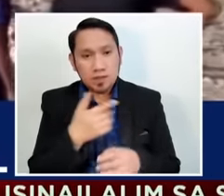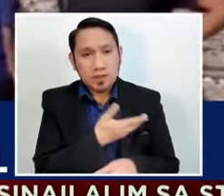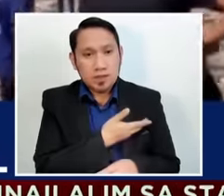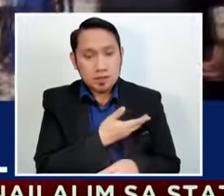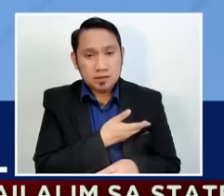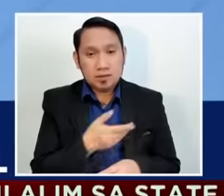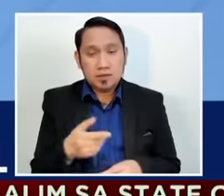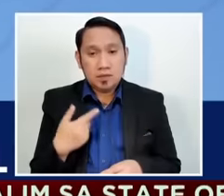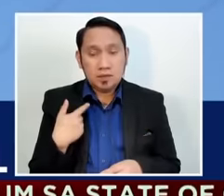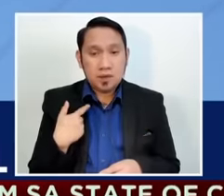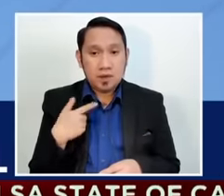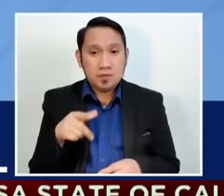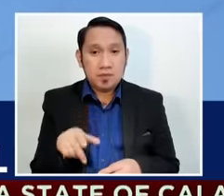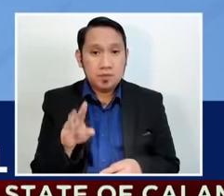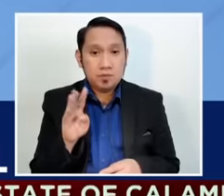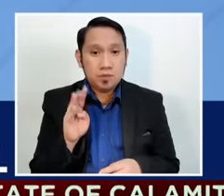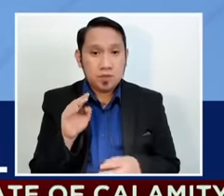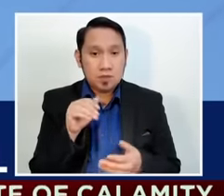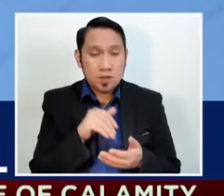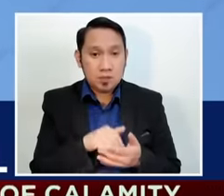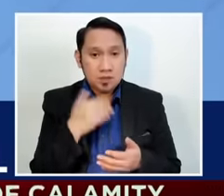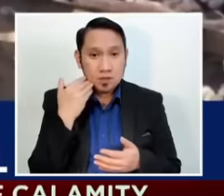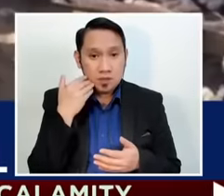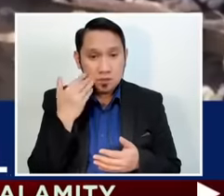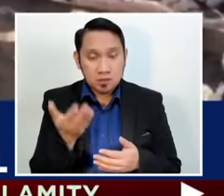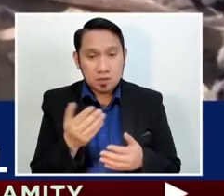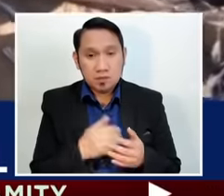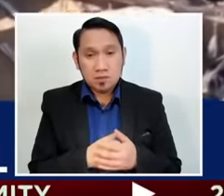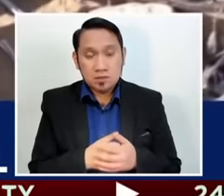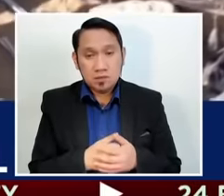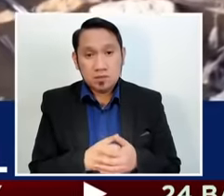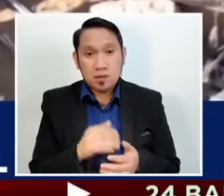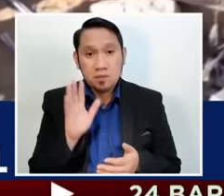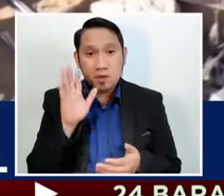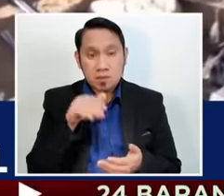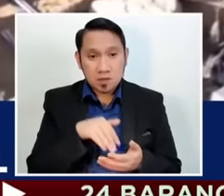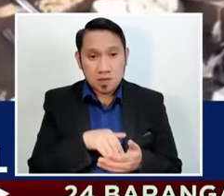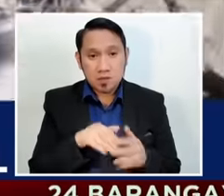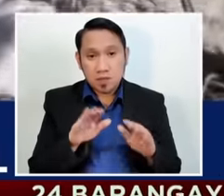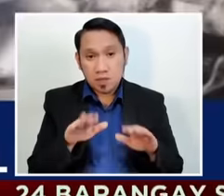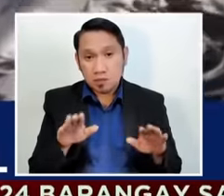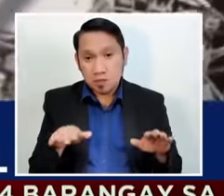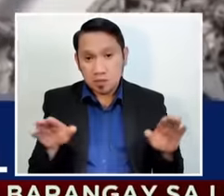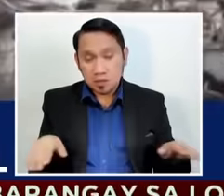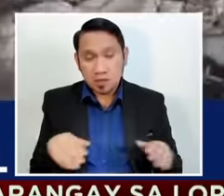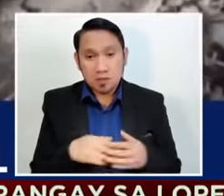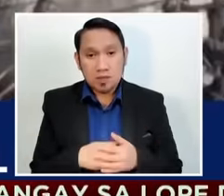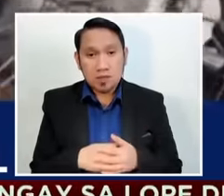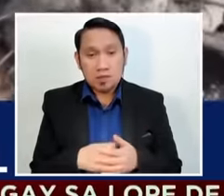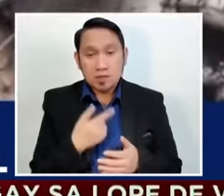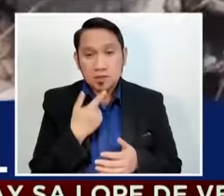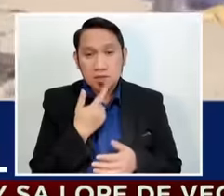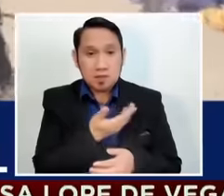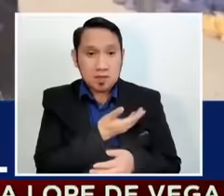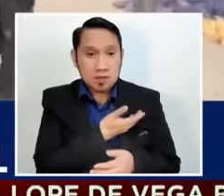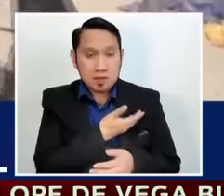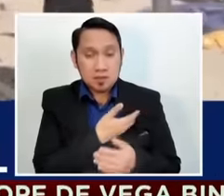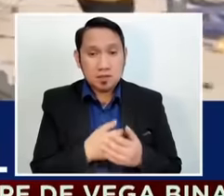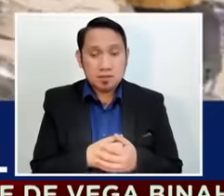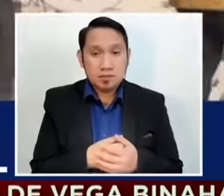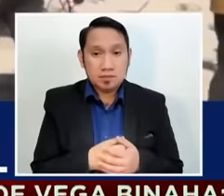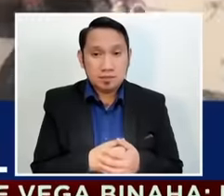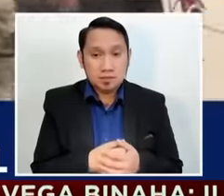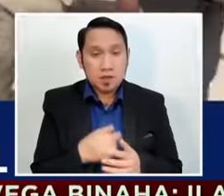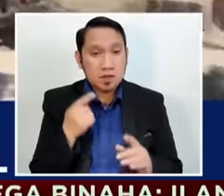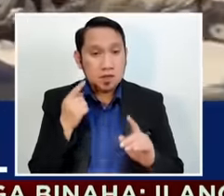mahigit 14,000, kung saan mahigit 5,000 ang mga bata ayon sa Gazan authorities. Target